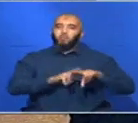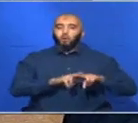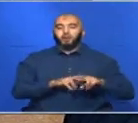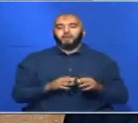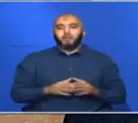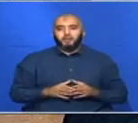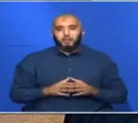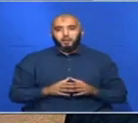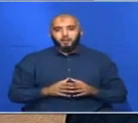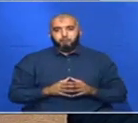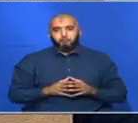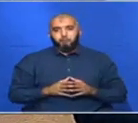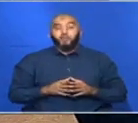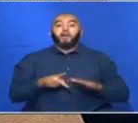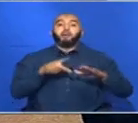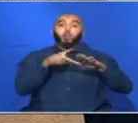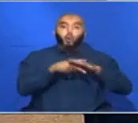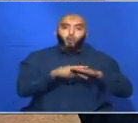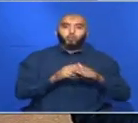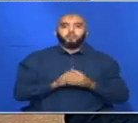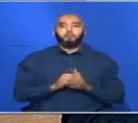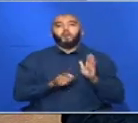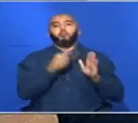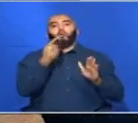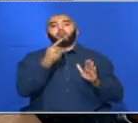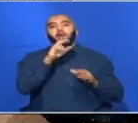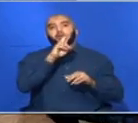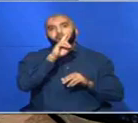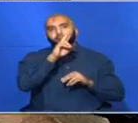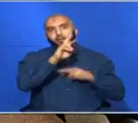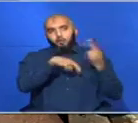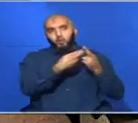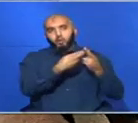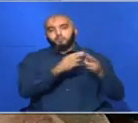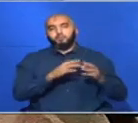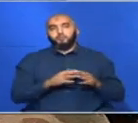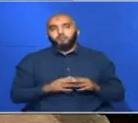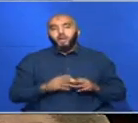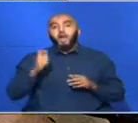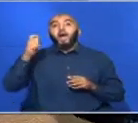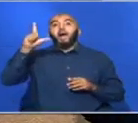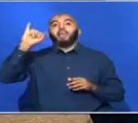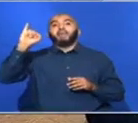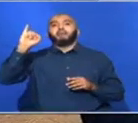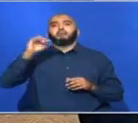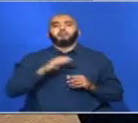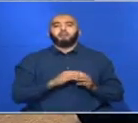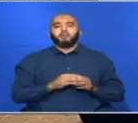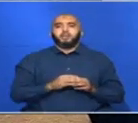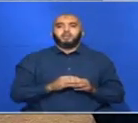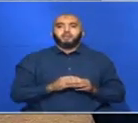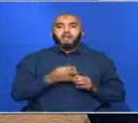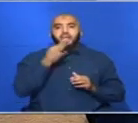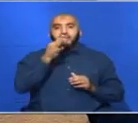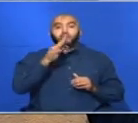حسناتهم جميعا على بركه الله شيخنا علي من بيتنا يقول بانني اقضي عمي